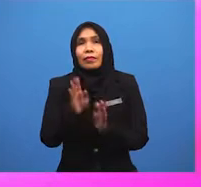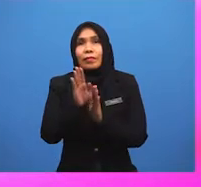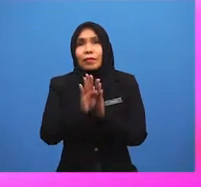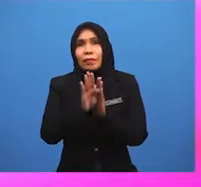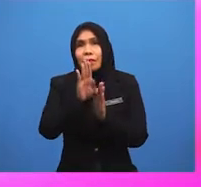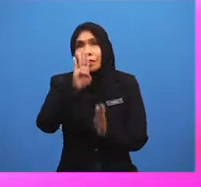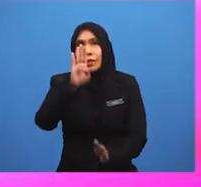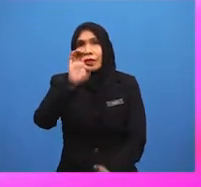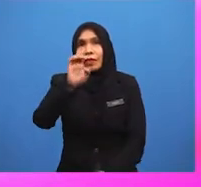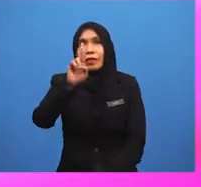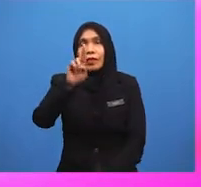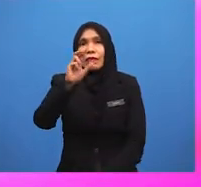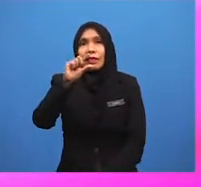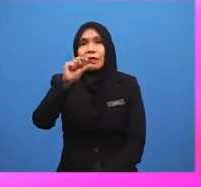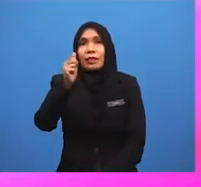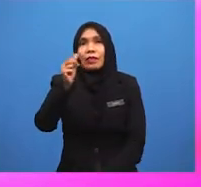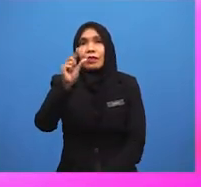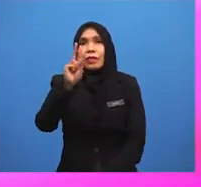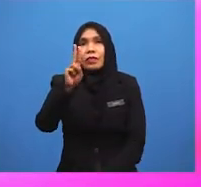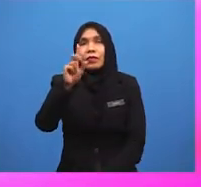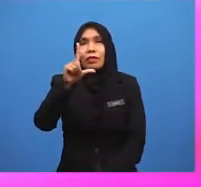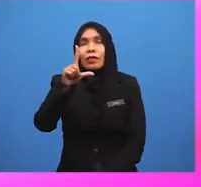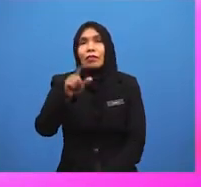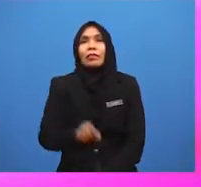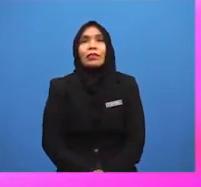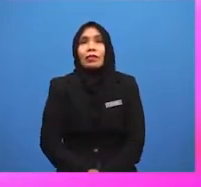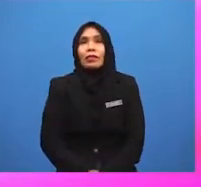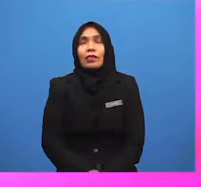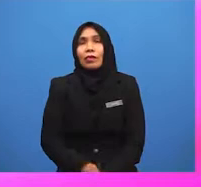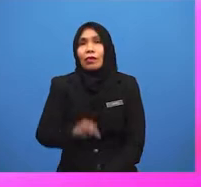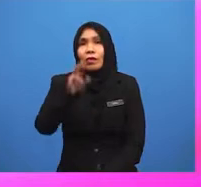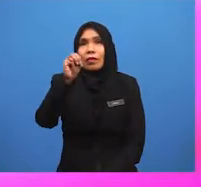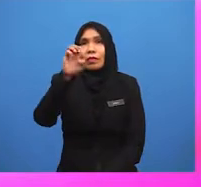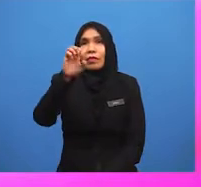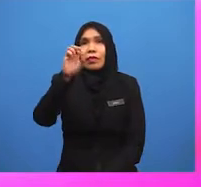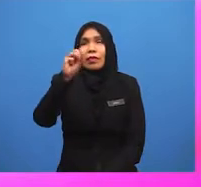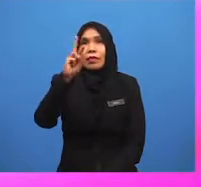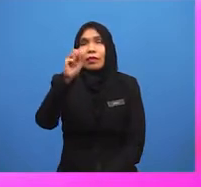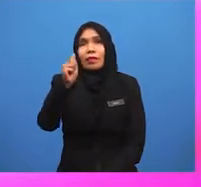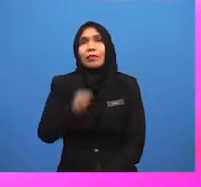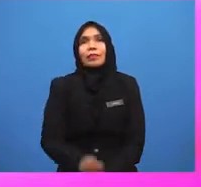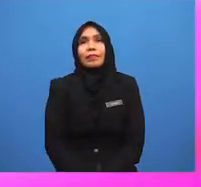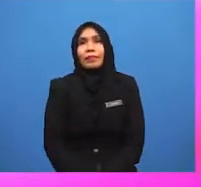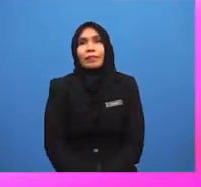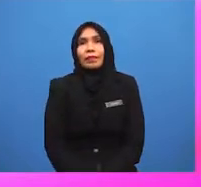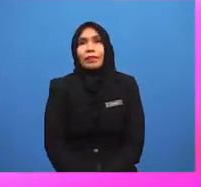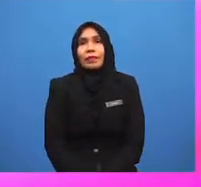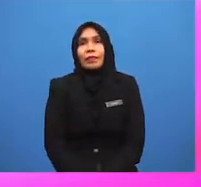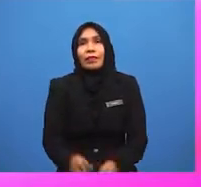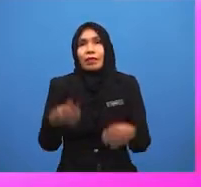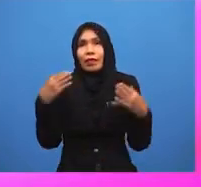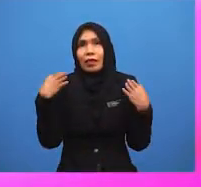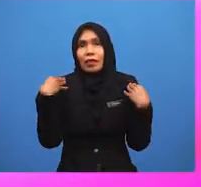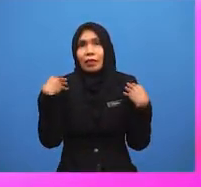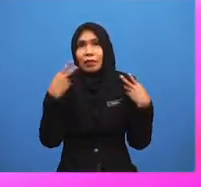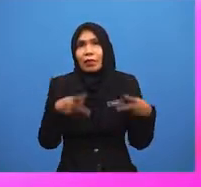Murid-murid yang cikgu kasihi sekalian, pernahkah kamu bergaul mesra dengan anggota